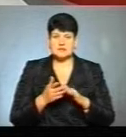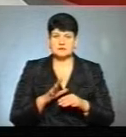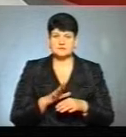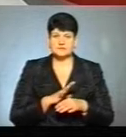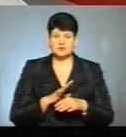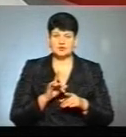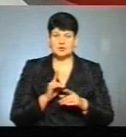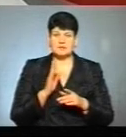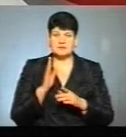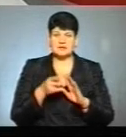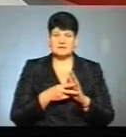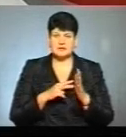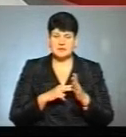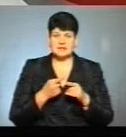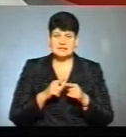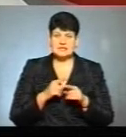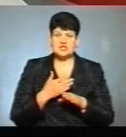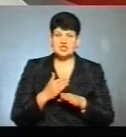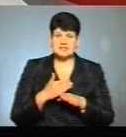склалася, що перспективний план – це частина